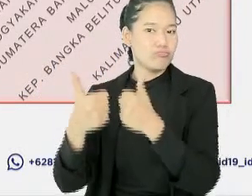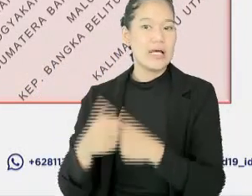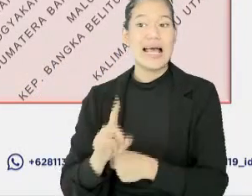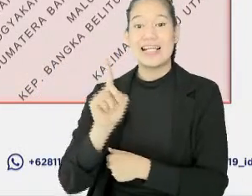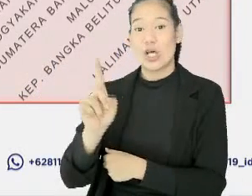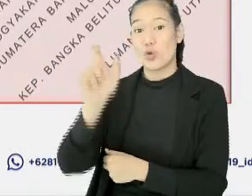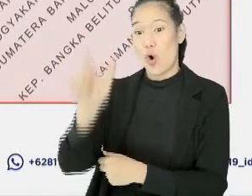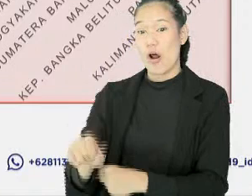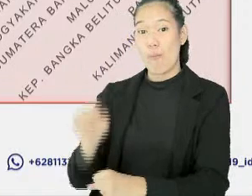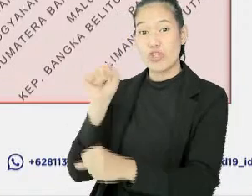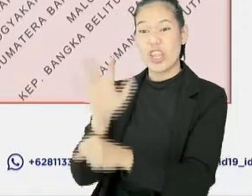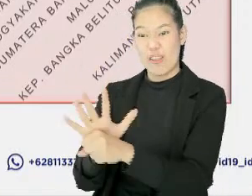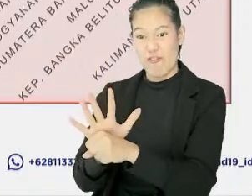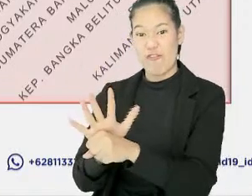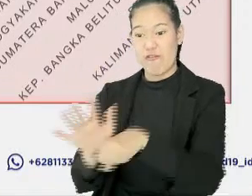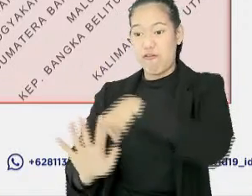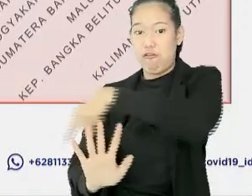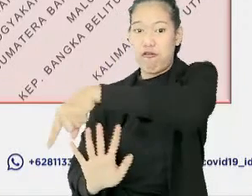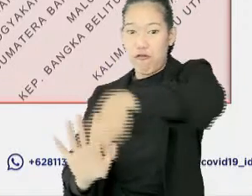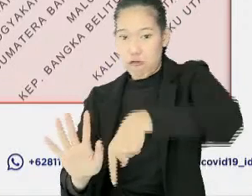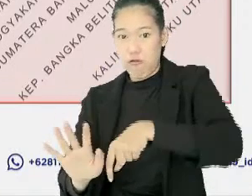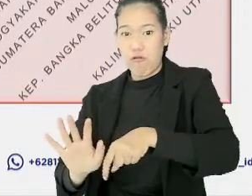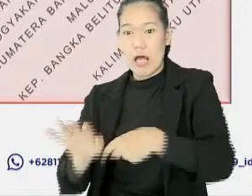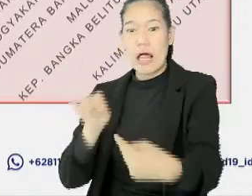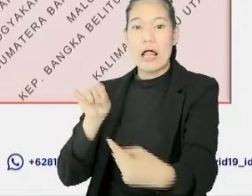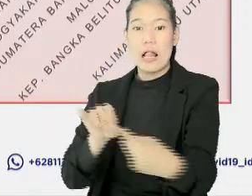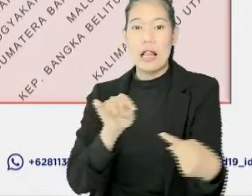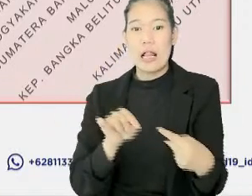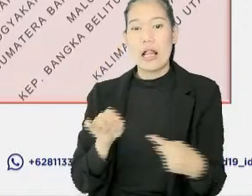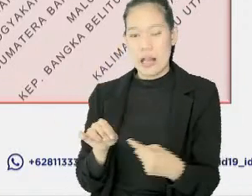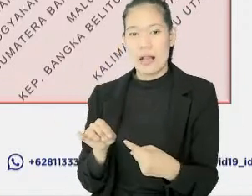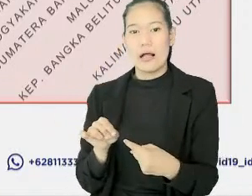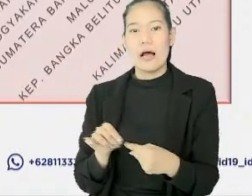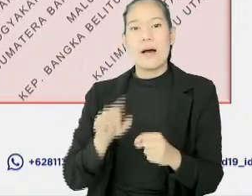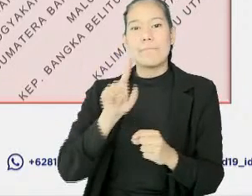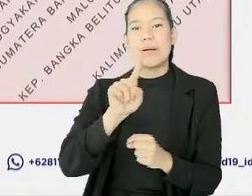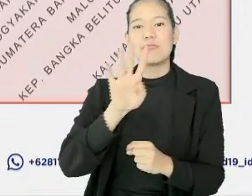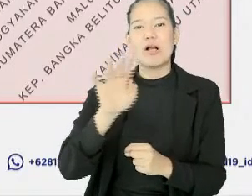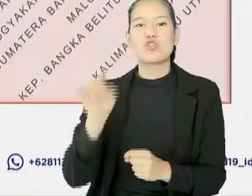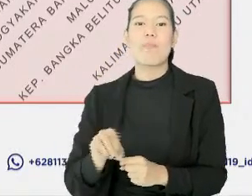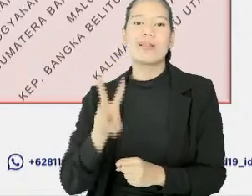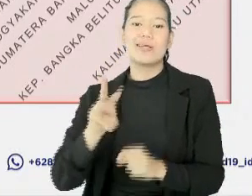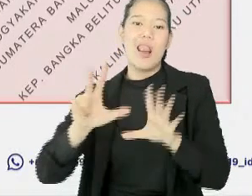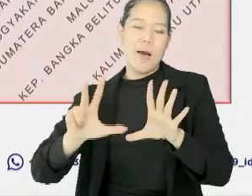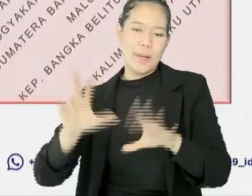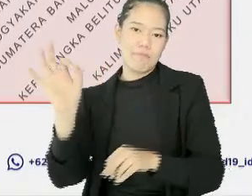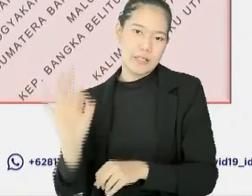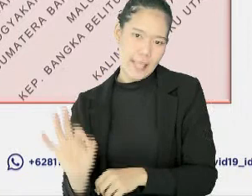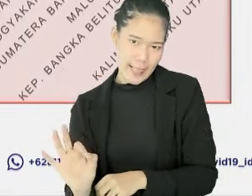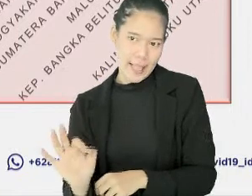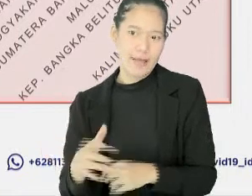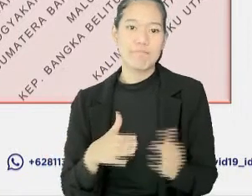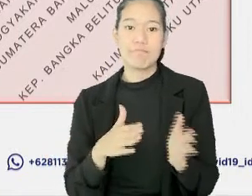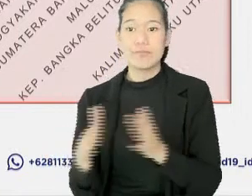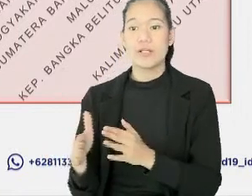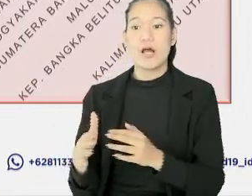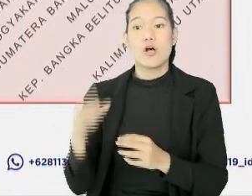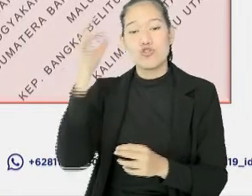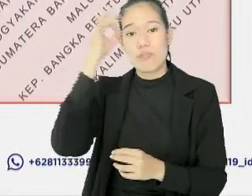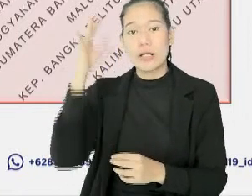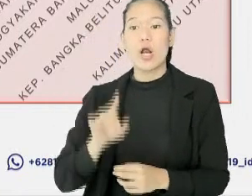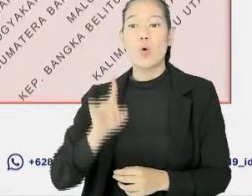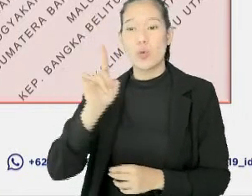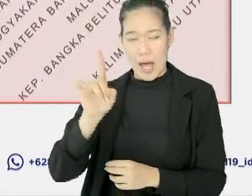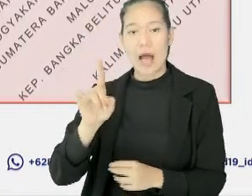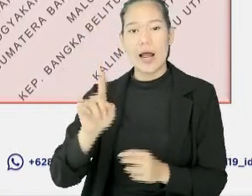satu orang terkonfirmasi positif biar rasio kontak Arabnya sampai dia 1438 kemudian Sumatera Utara